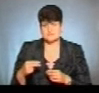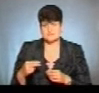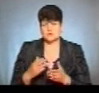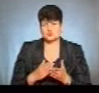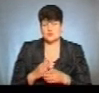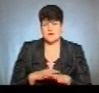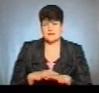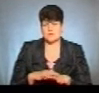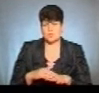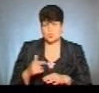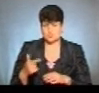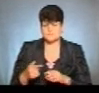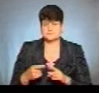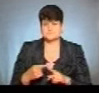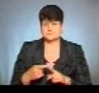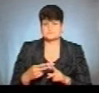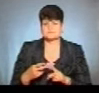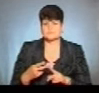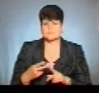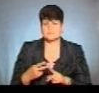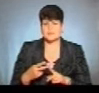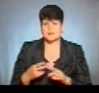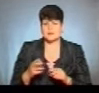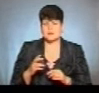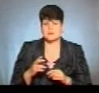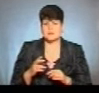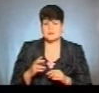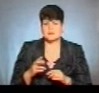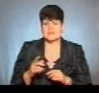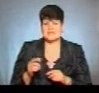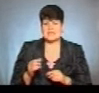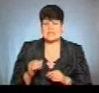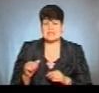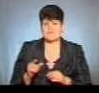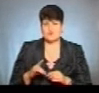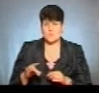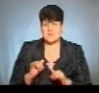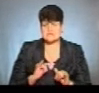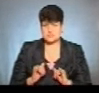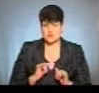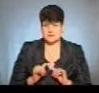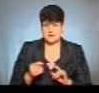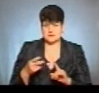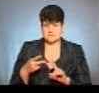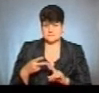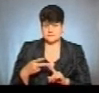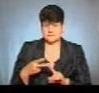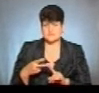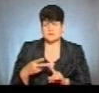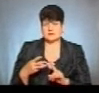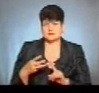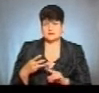«Слуга народу», БПП або тепер «Європейська солідарність»,